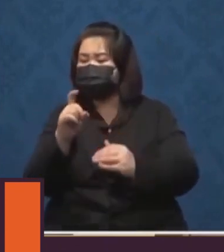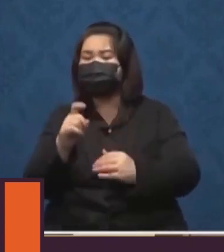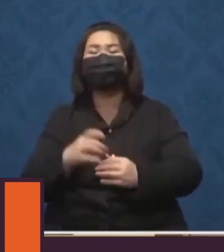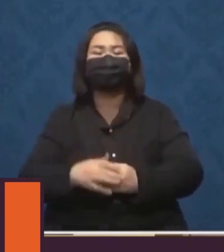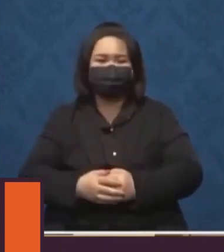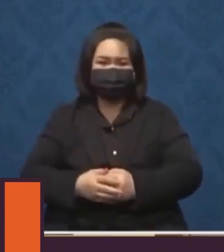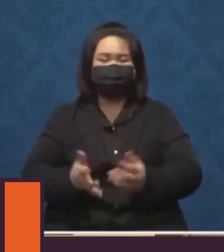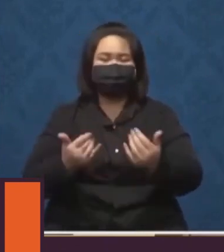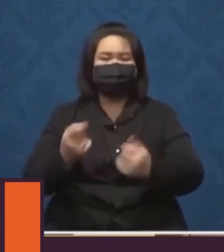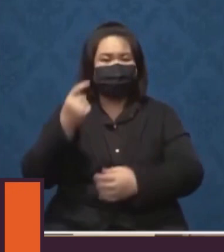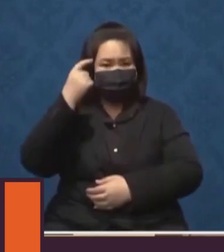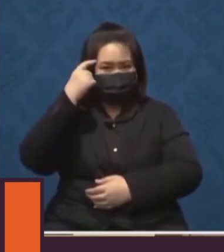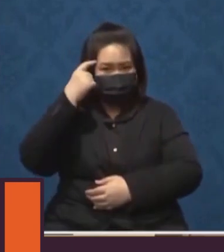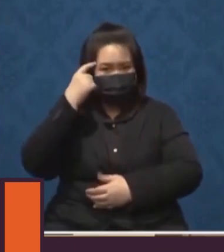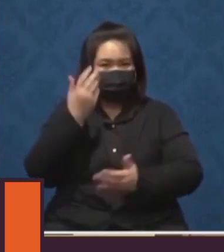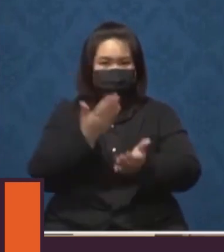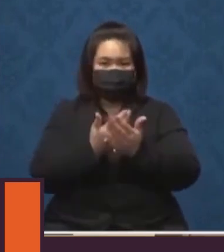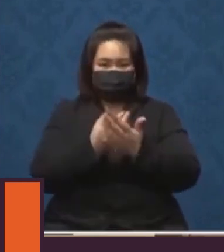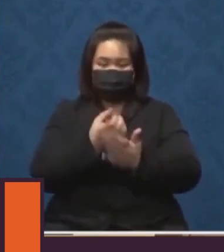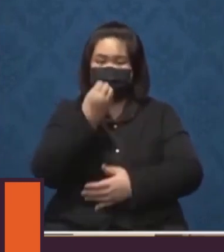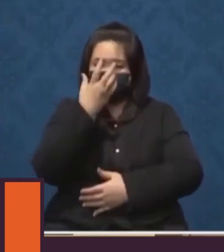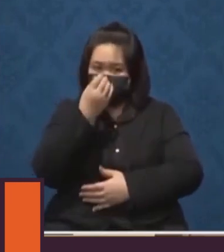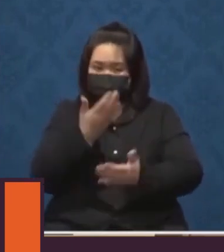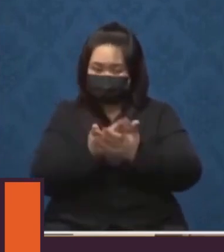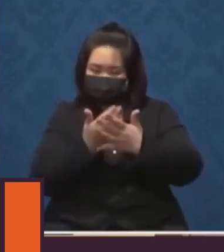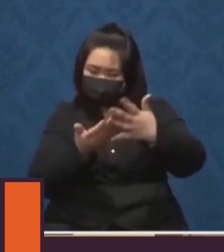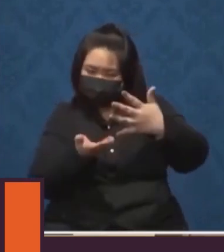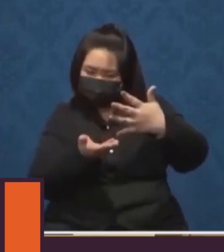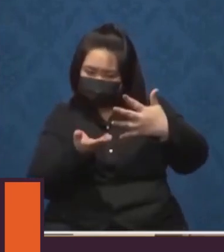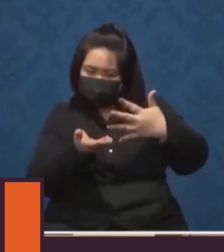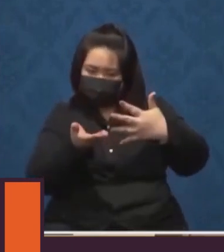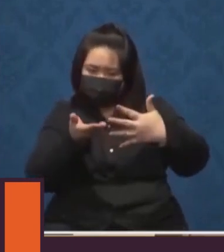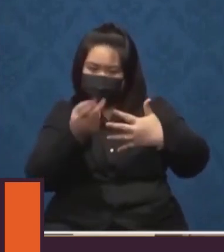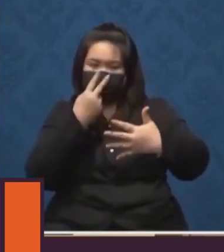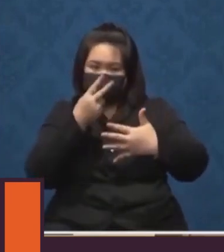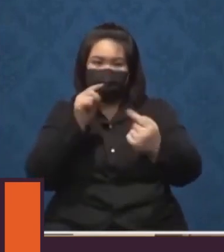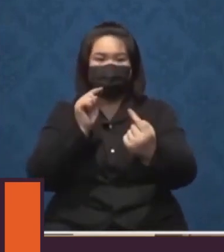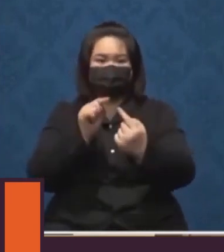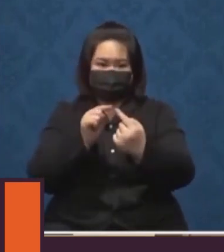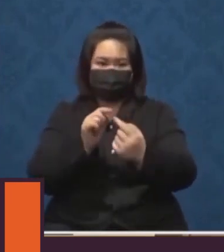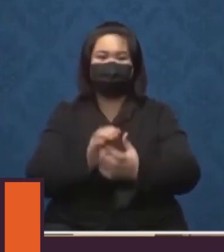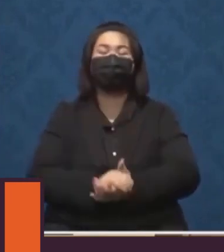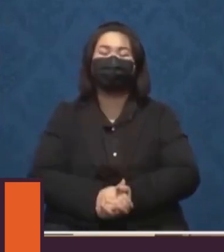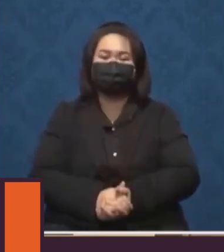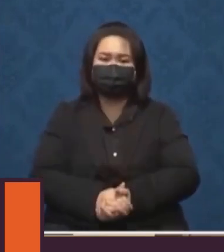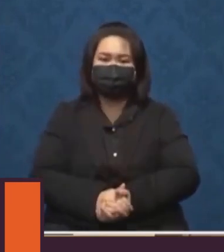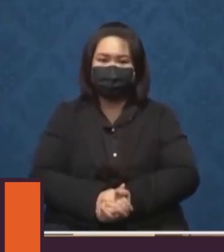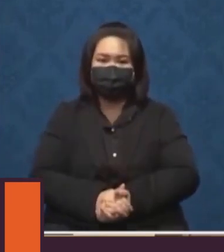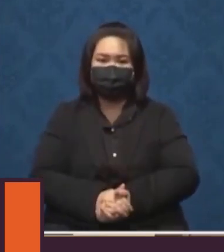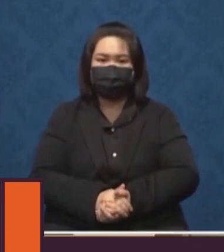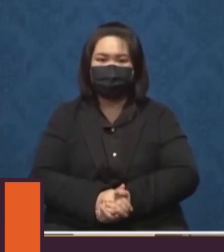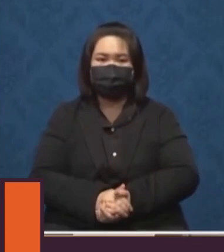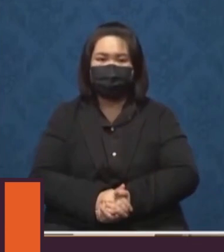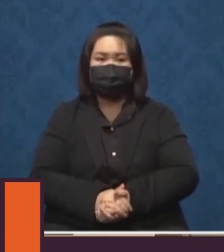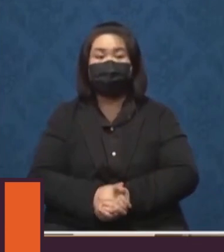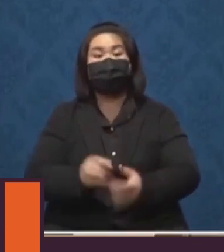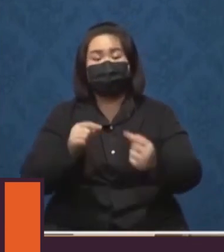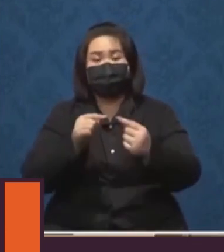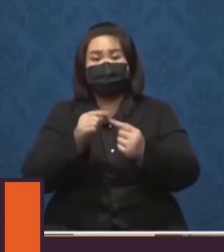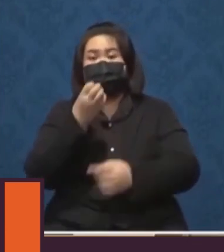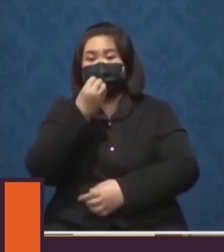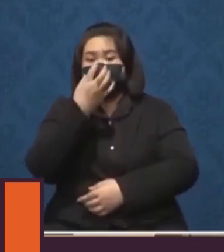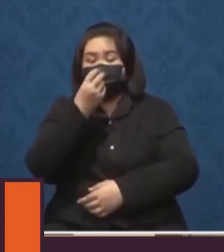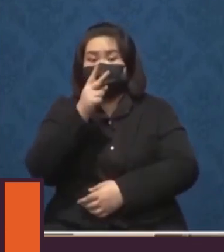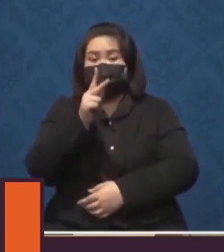กรอบอัตราดอกเบี้ยและเงินเพิ่มที่รอบคอบและเหมาะสมครับในประเด็นการคิดอัตราดอกเบี้ยของกยศ.